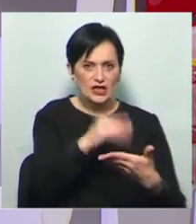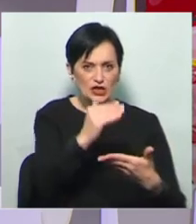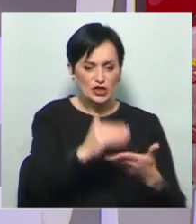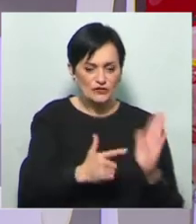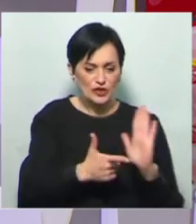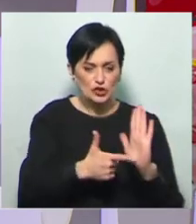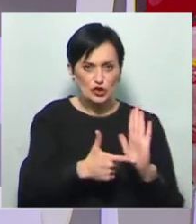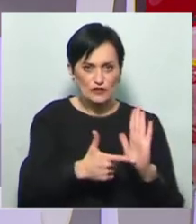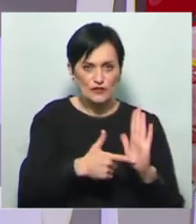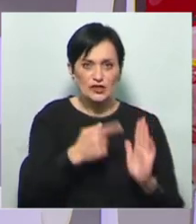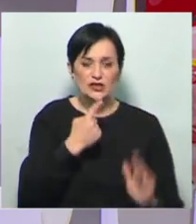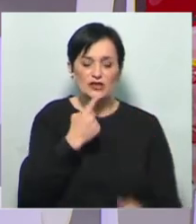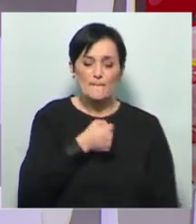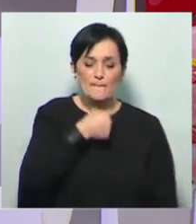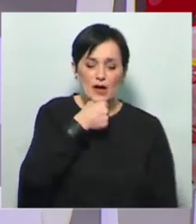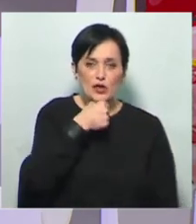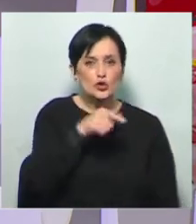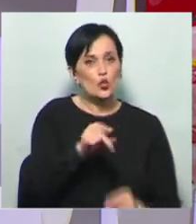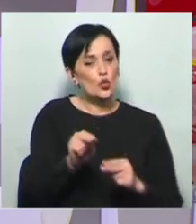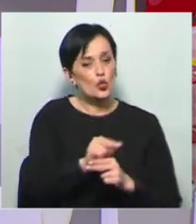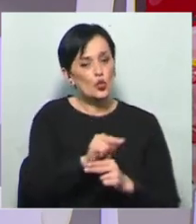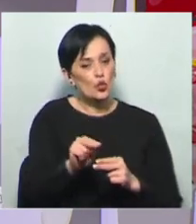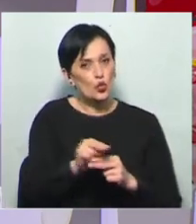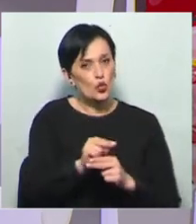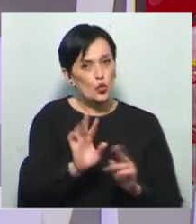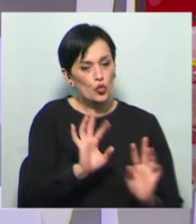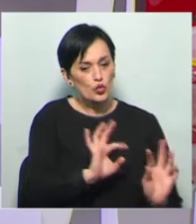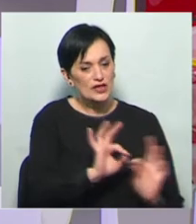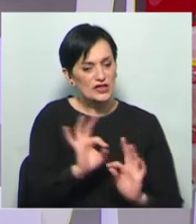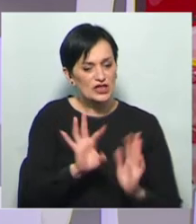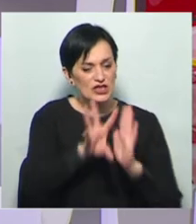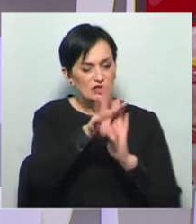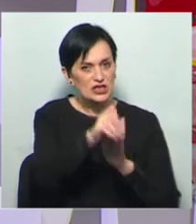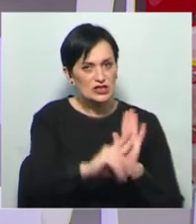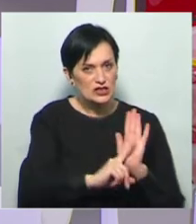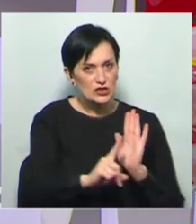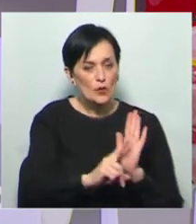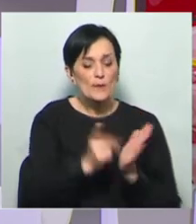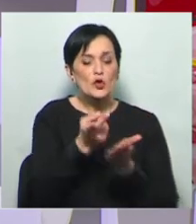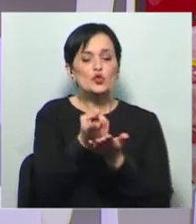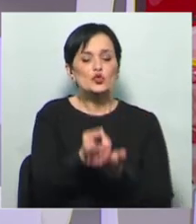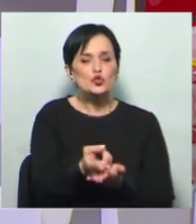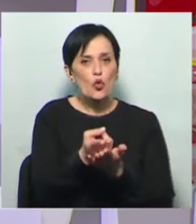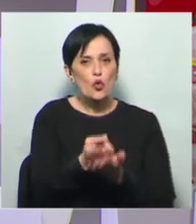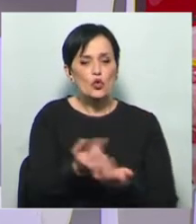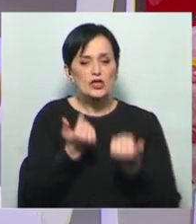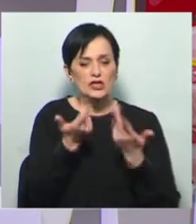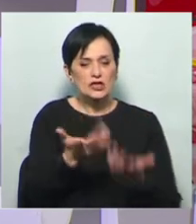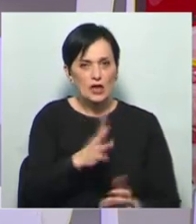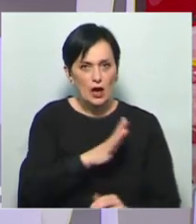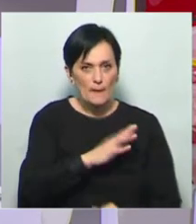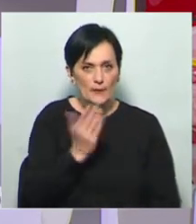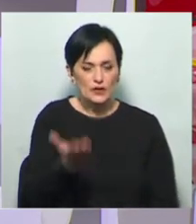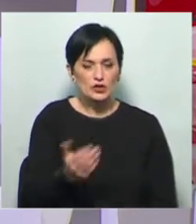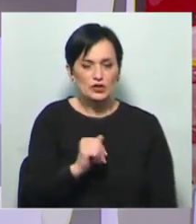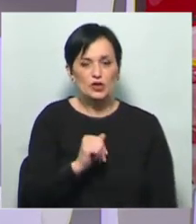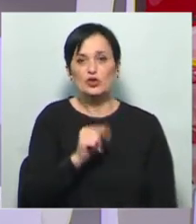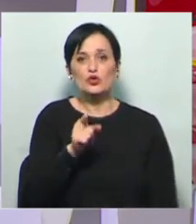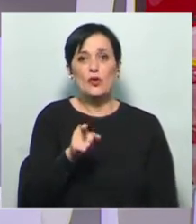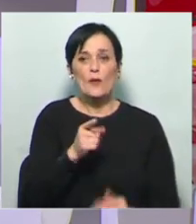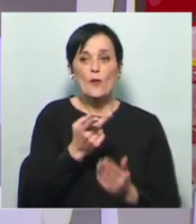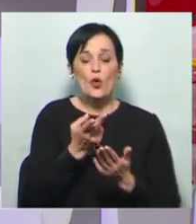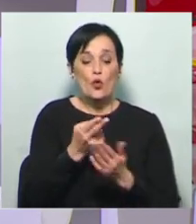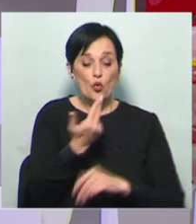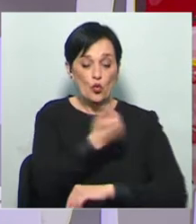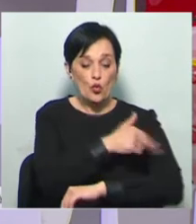მათ შორის პაციენტი მკურნალობდა თუ არა ინტენსიური თერაპიის განყოფილებაში, რამდენი ხანი იყო წოლით რეჟიმზე, ჰქონდა თუ არა